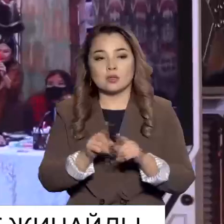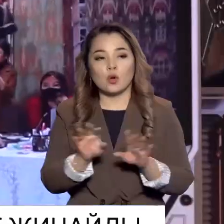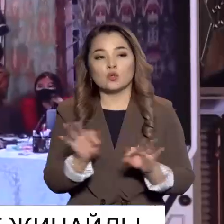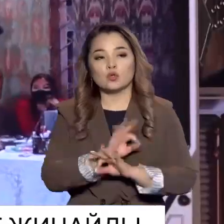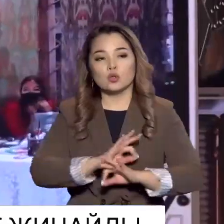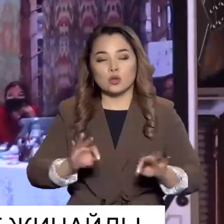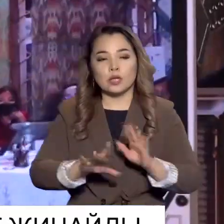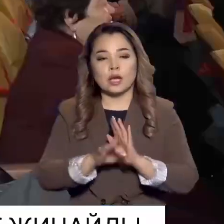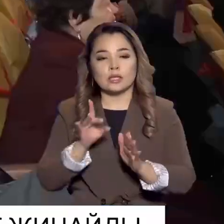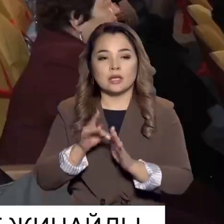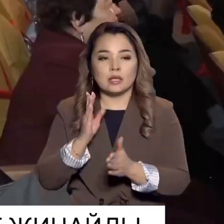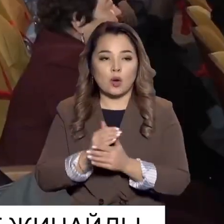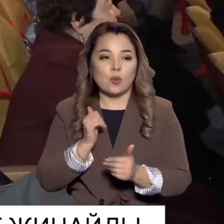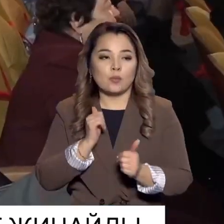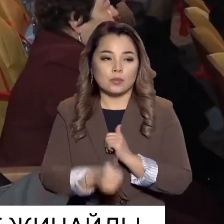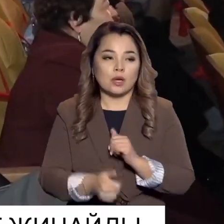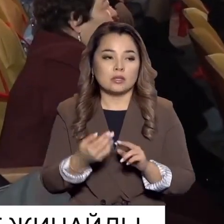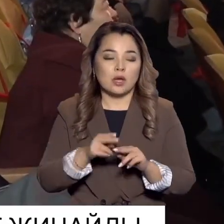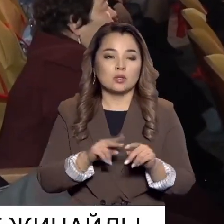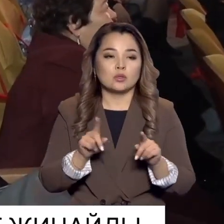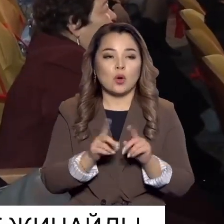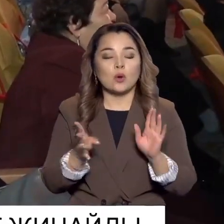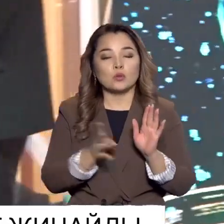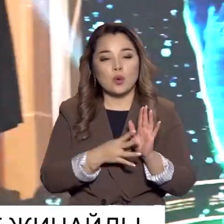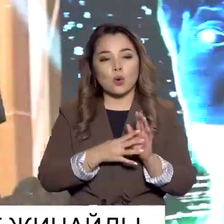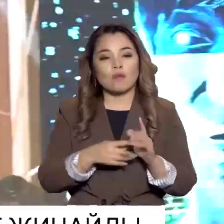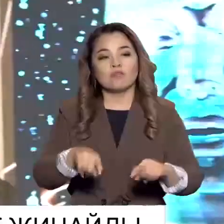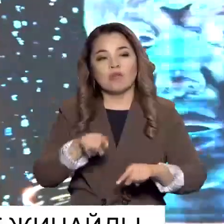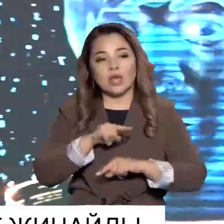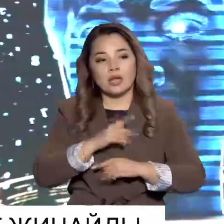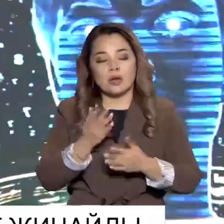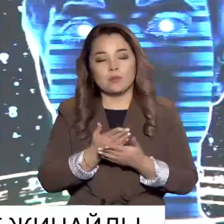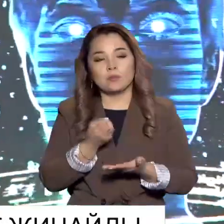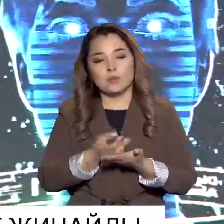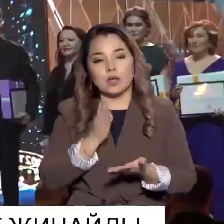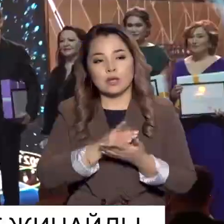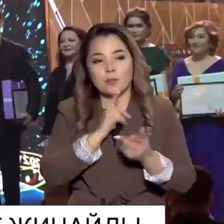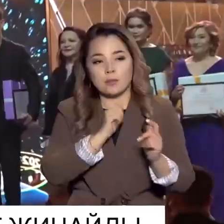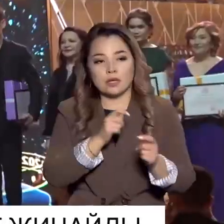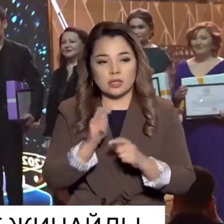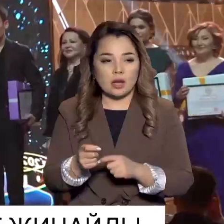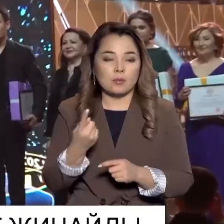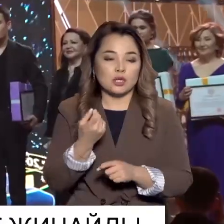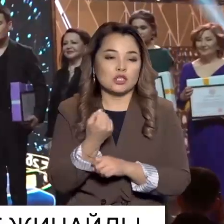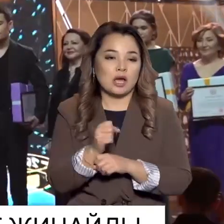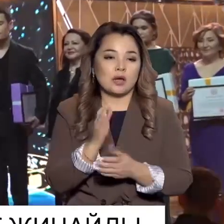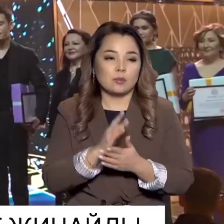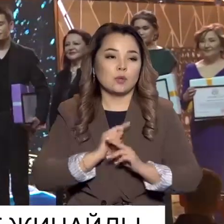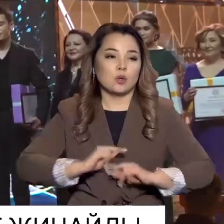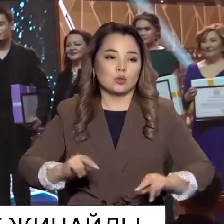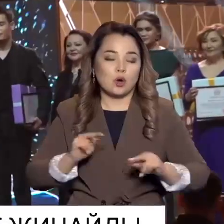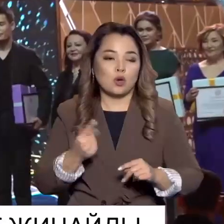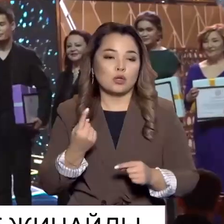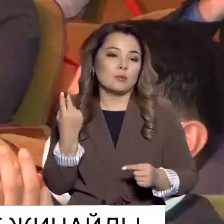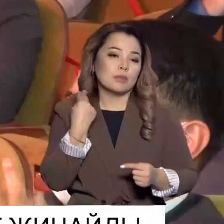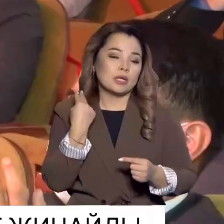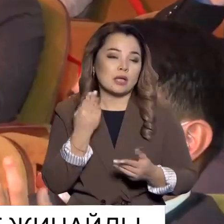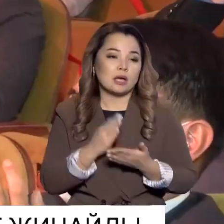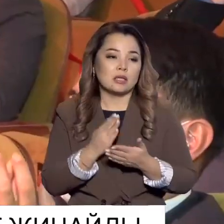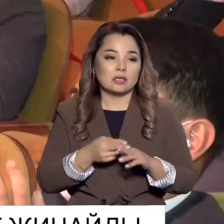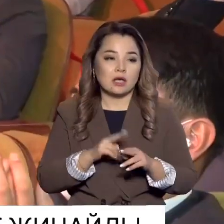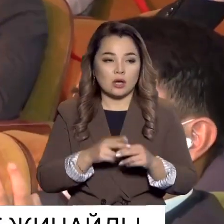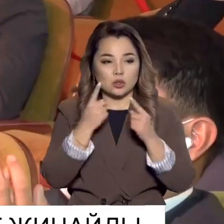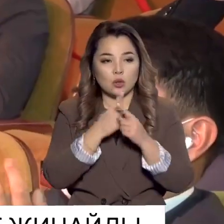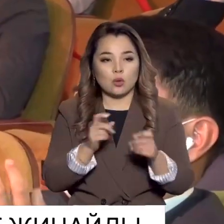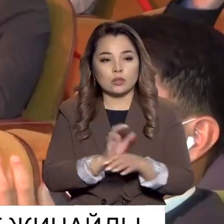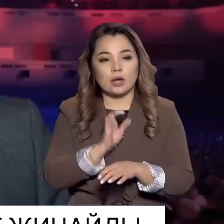іріктелді. Ал оза шапқан 10 финалистің 9-ы бағалы сыйлықтармен марапатталса, бір жеңімпаз ұстаз Ұлыбритания астанасына жолдама